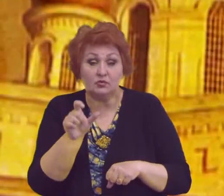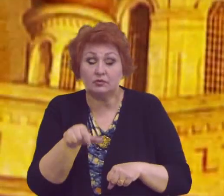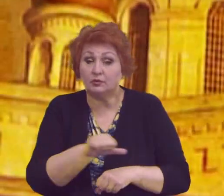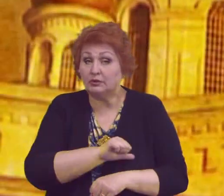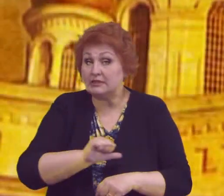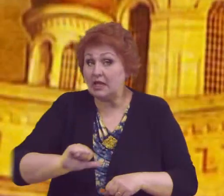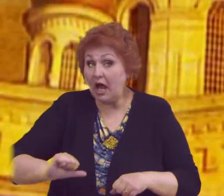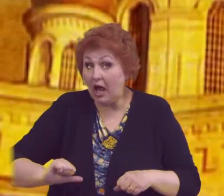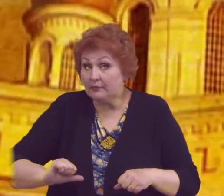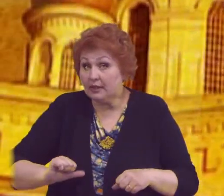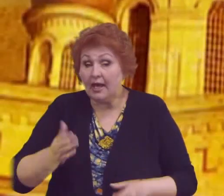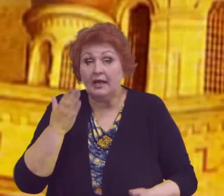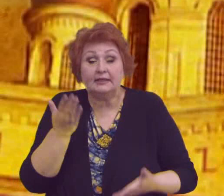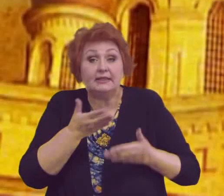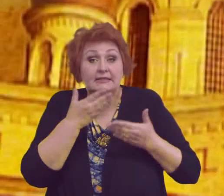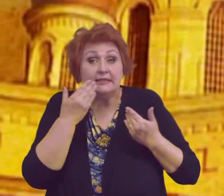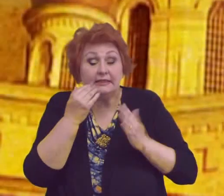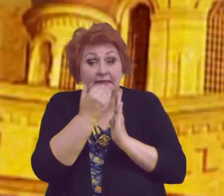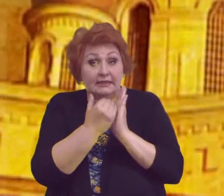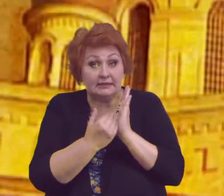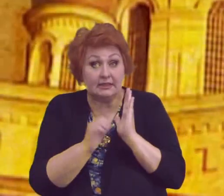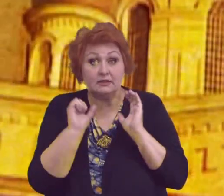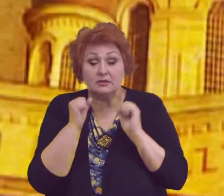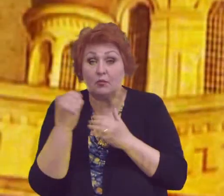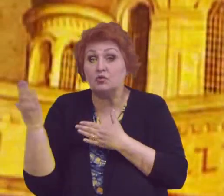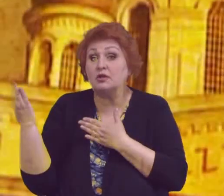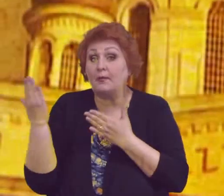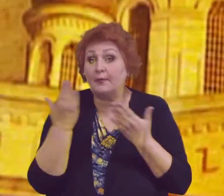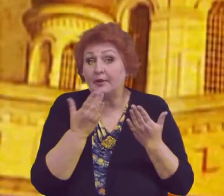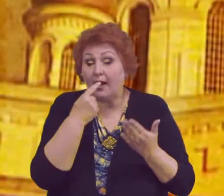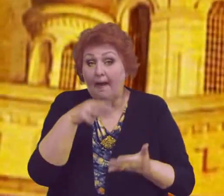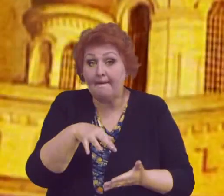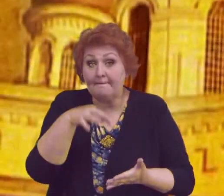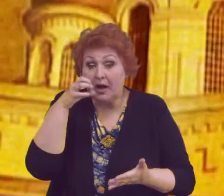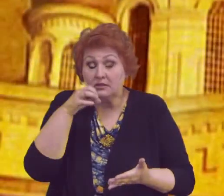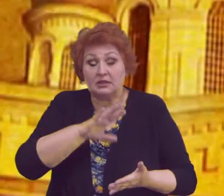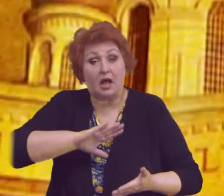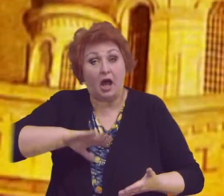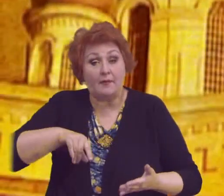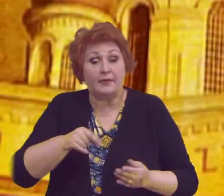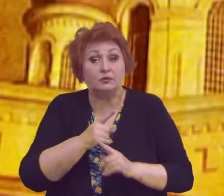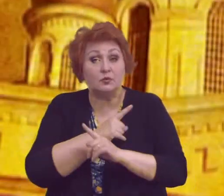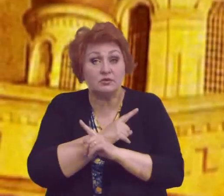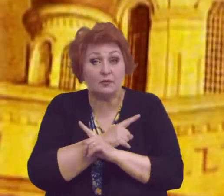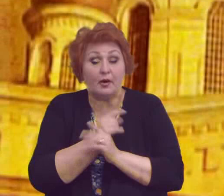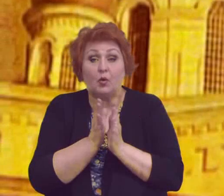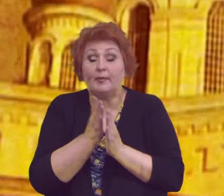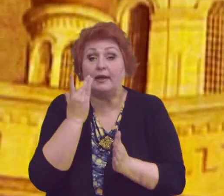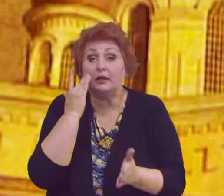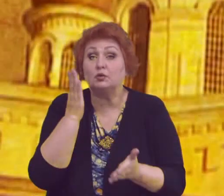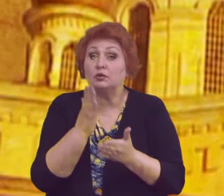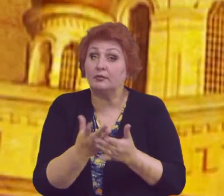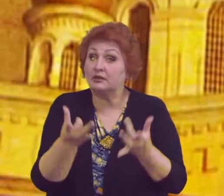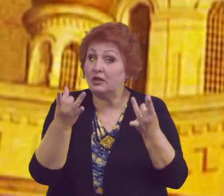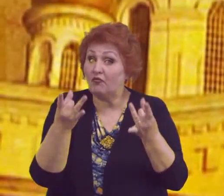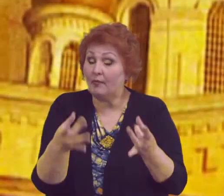миряне самостоятельно. Но если нет ее текста, тогда мы можем прочитать канон Пасхи, а затем те заупокойные молитвы, которые имеются